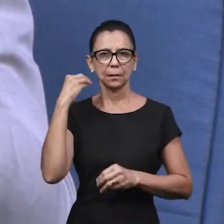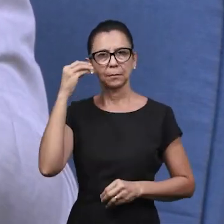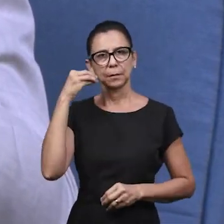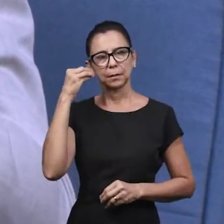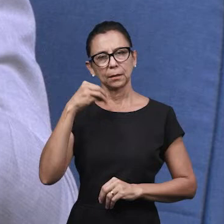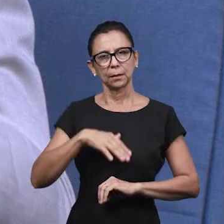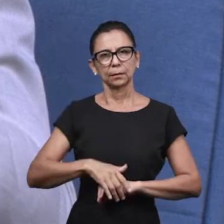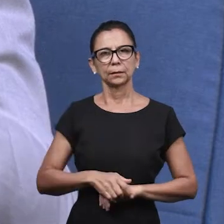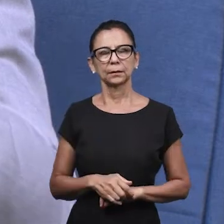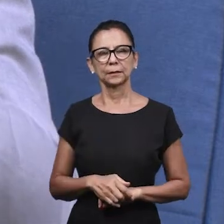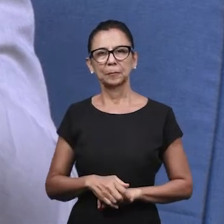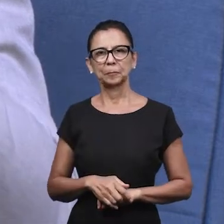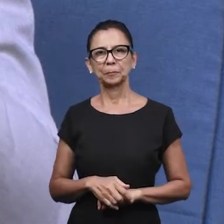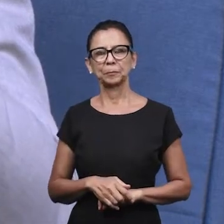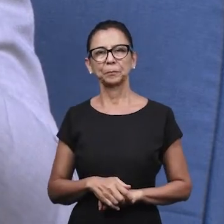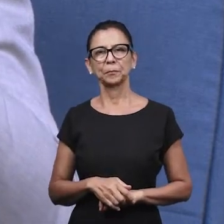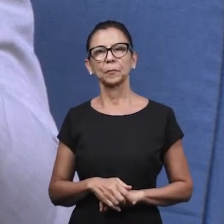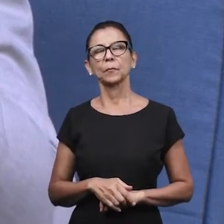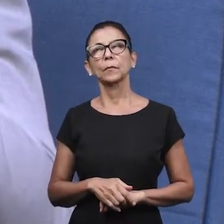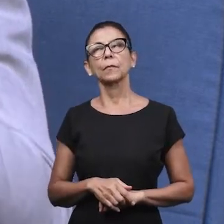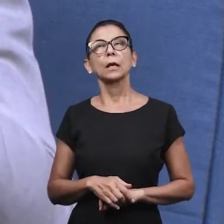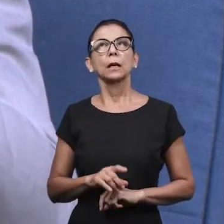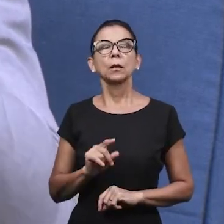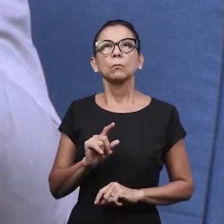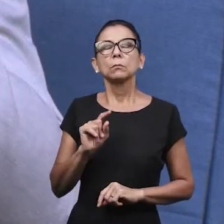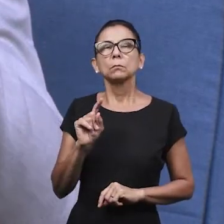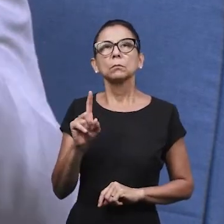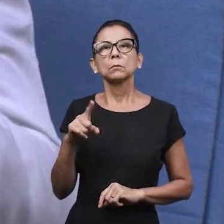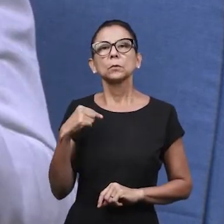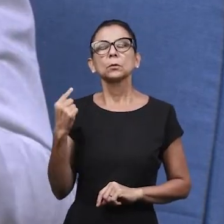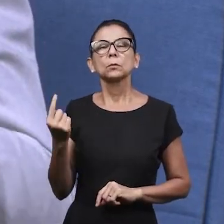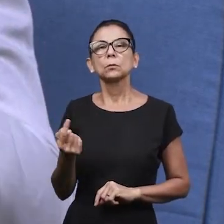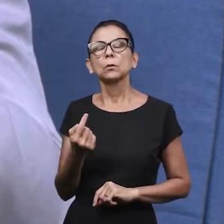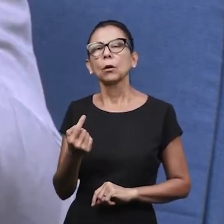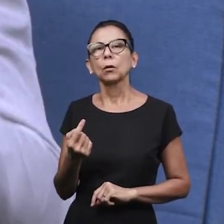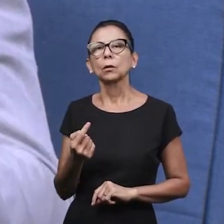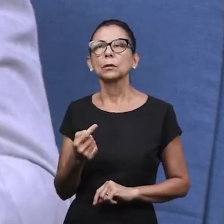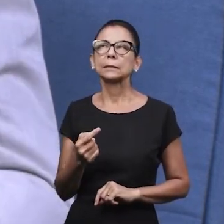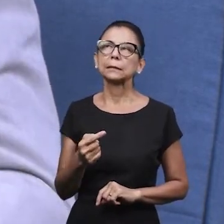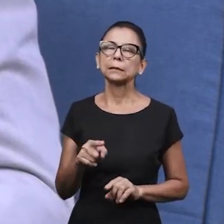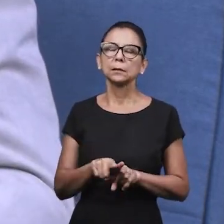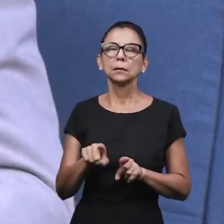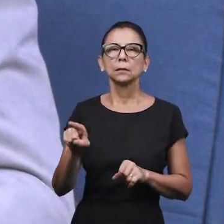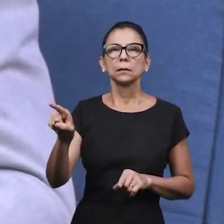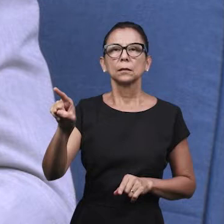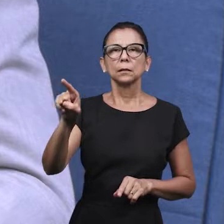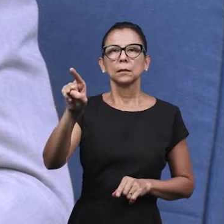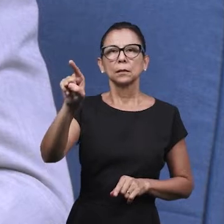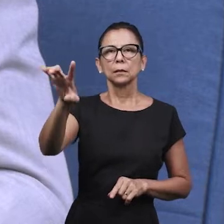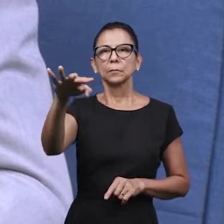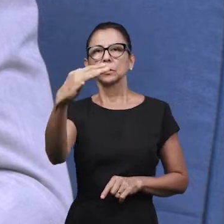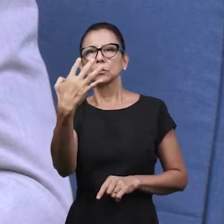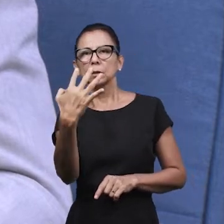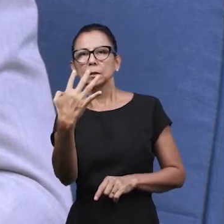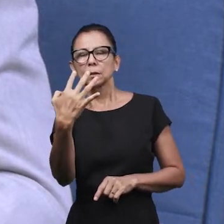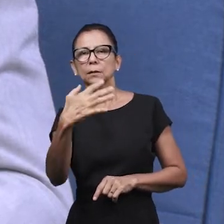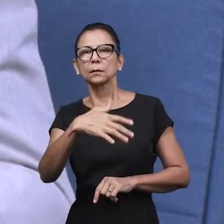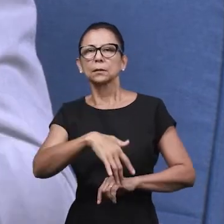Qu'est-ce que nous, les frères qui nous assistent, les personnes qui nous assistent, nous pouvons conclure du projet de troisième